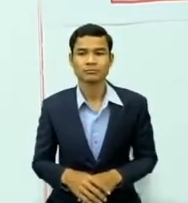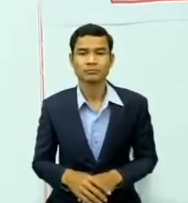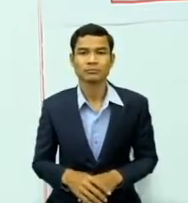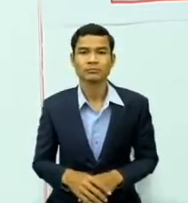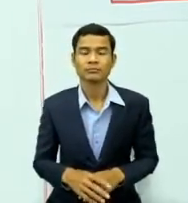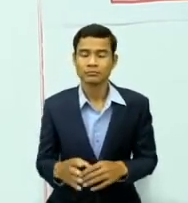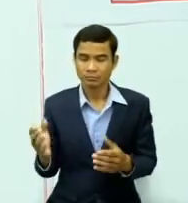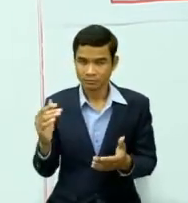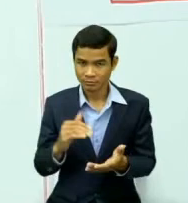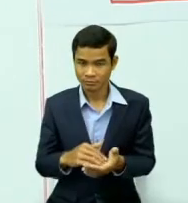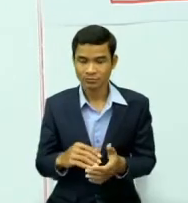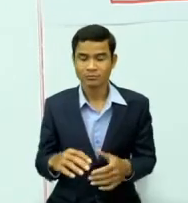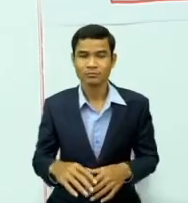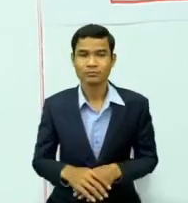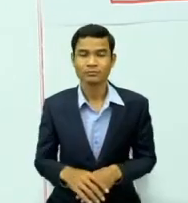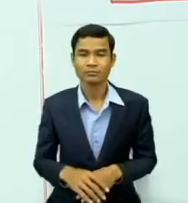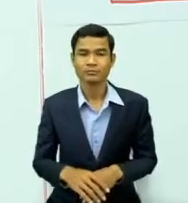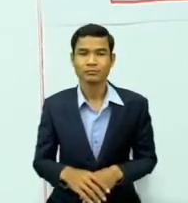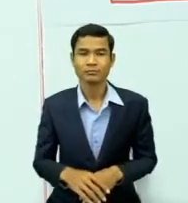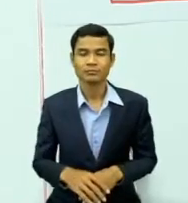cha xong một đoàn tiết